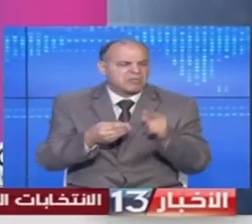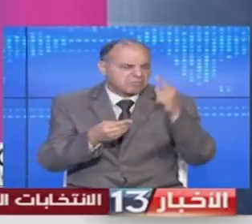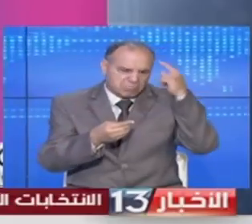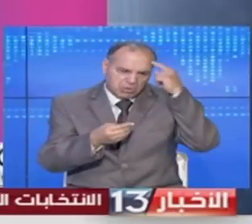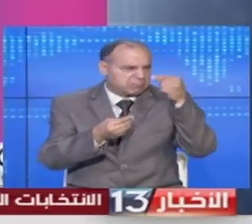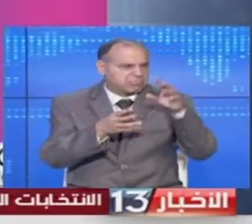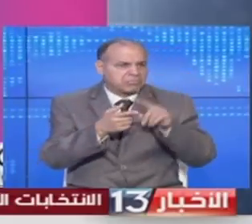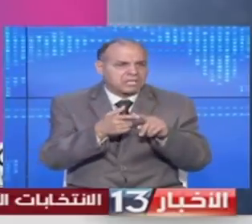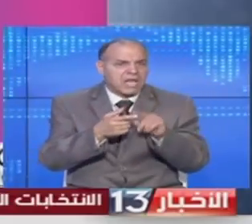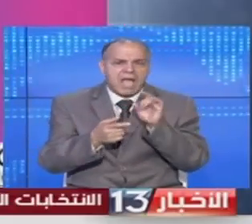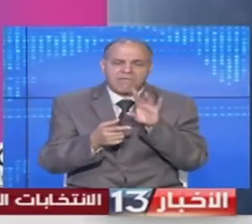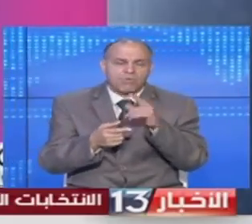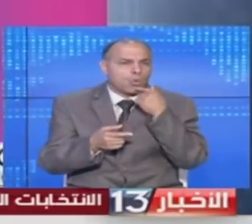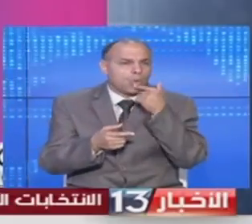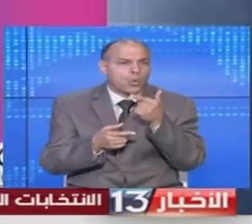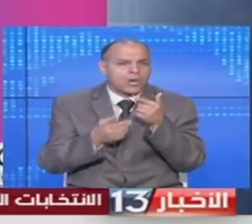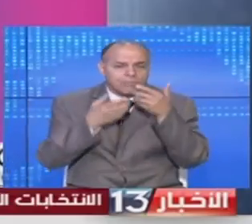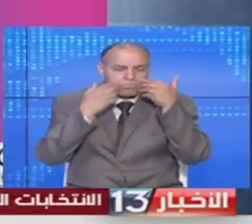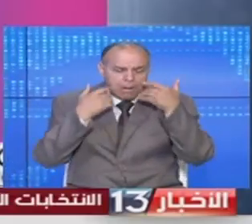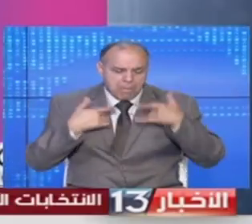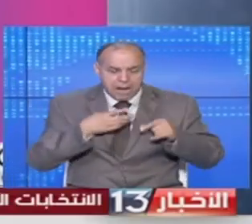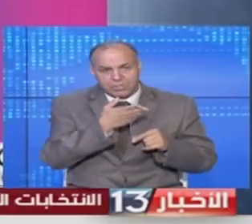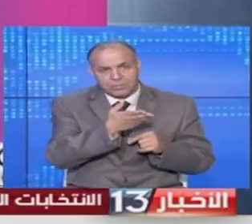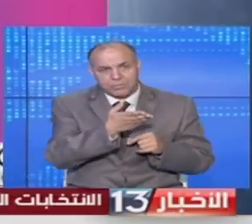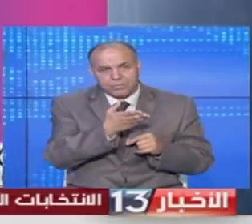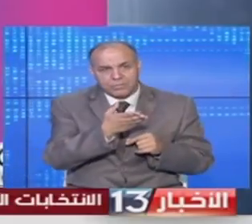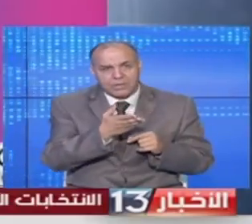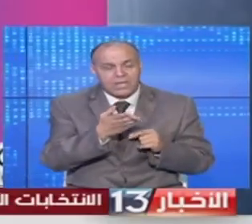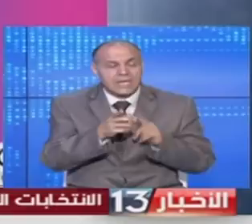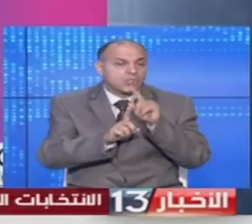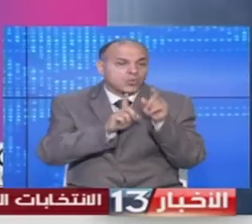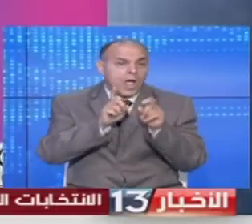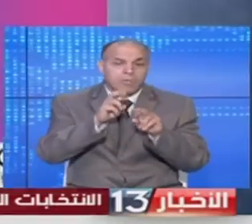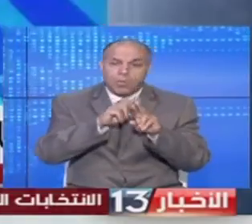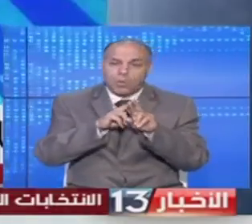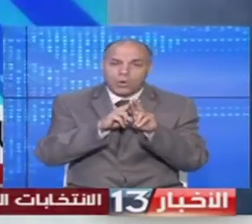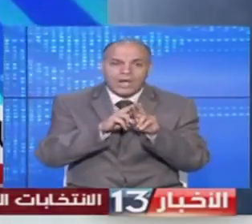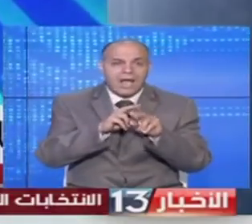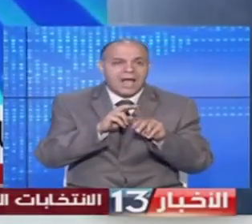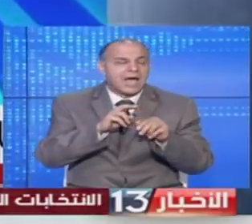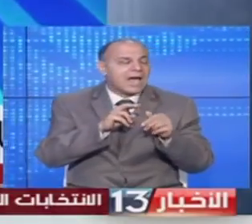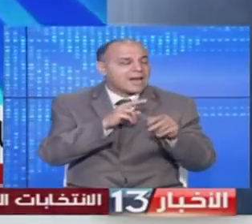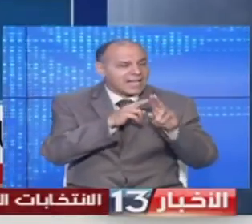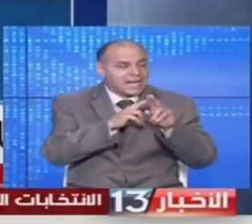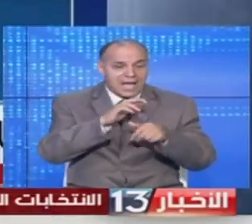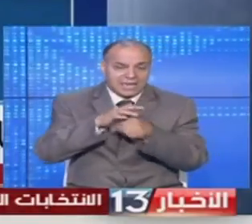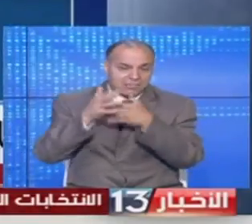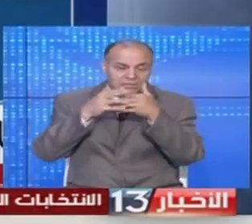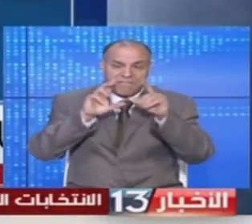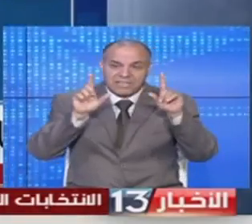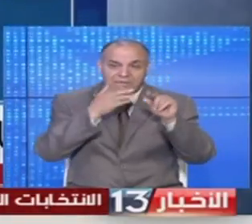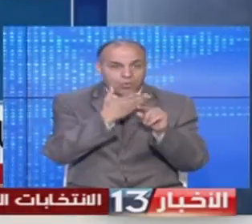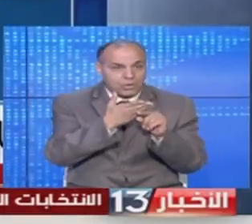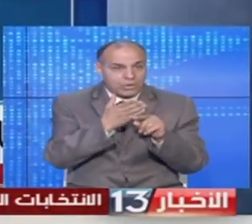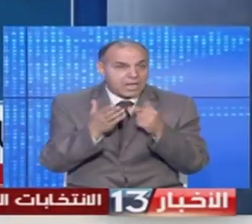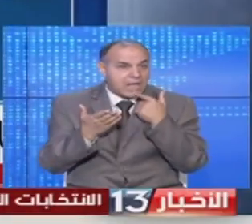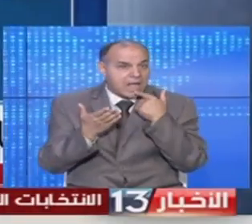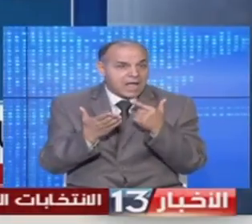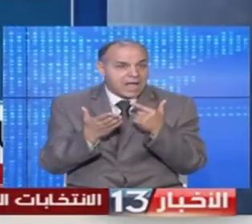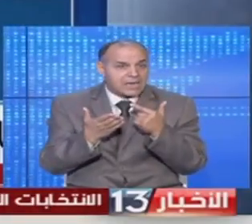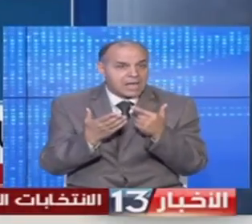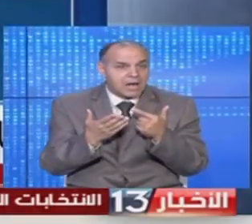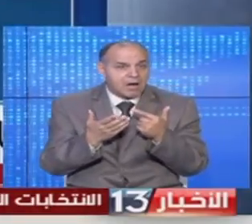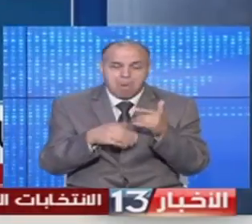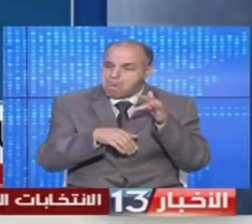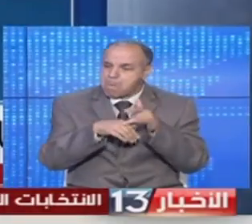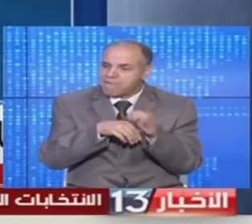لرفضه سابقا وضع الكرامه تلك التساؤلات رد عليها كرام امس في حديث تلفزيه انه لم يعد